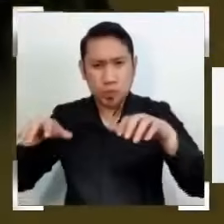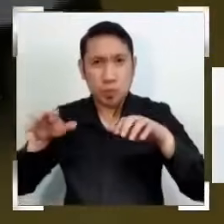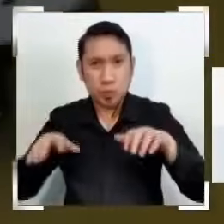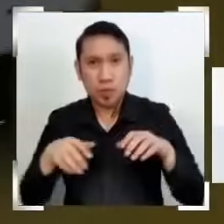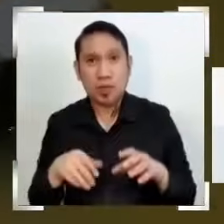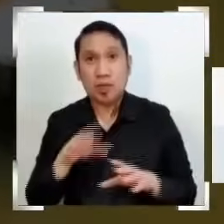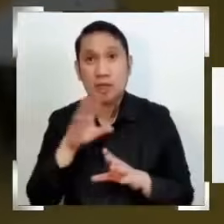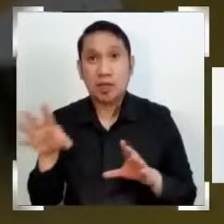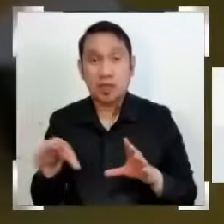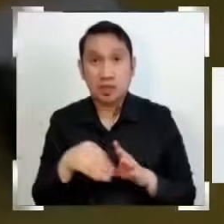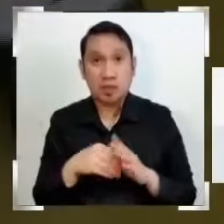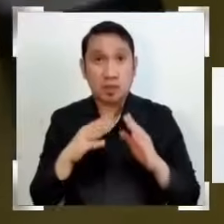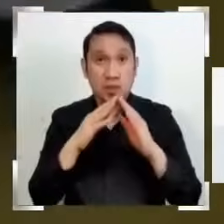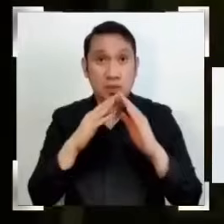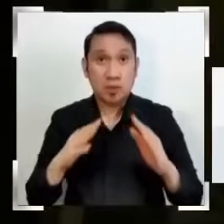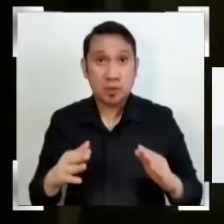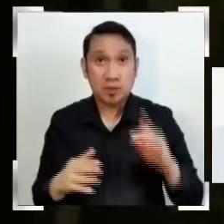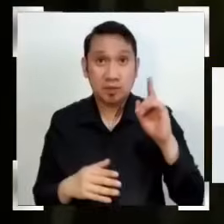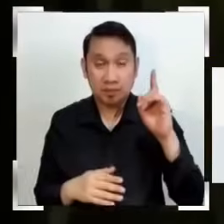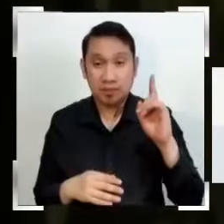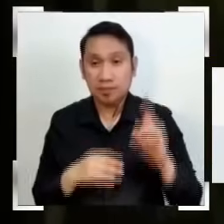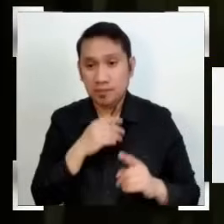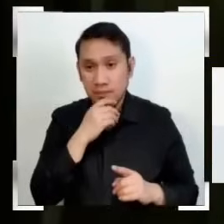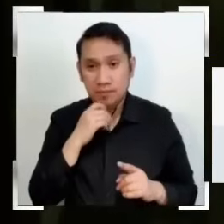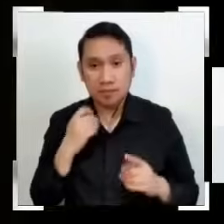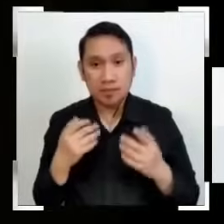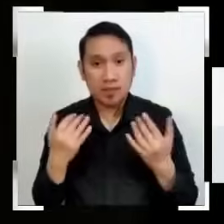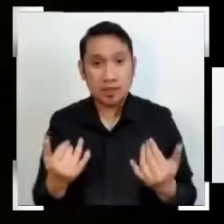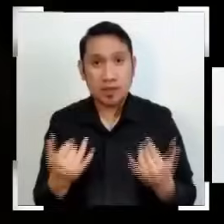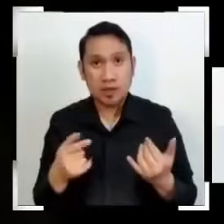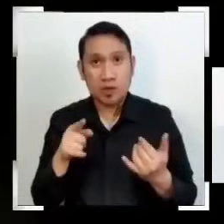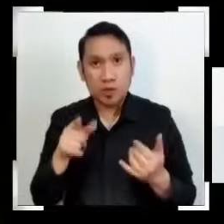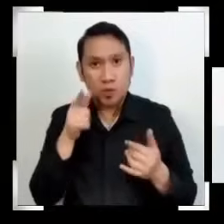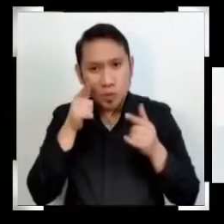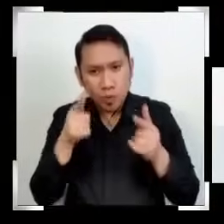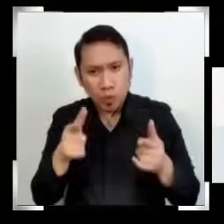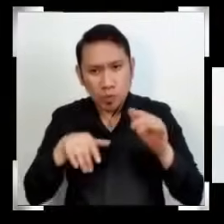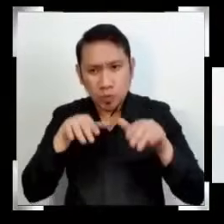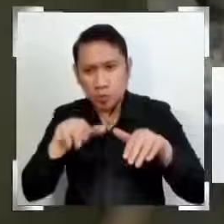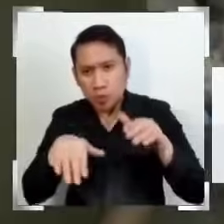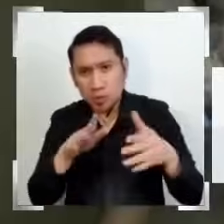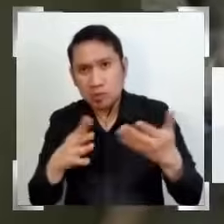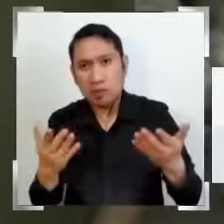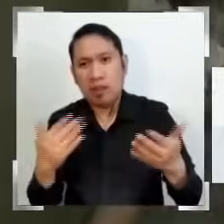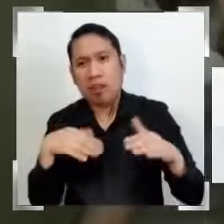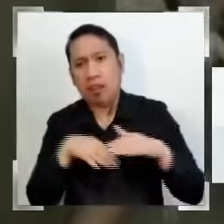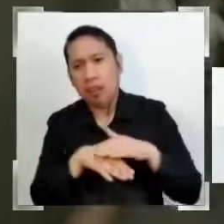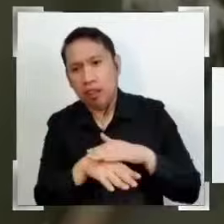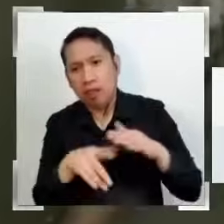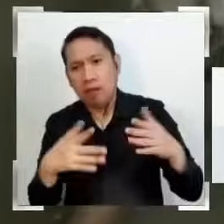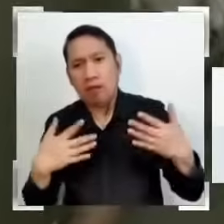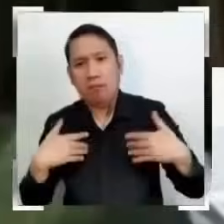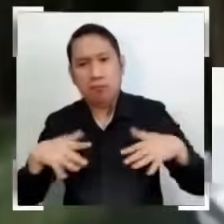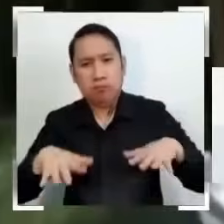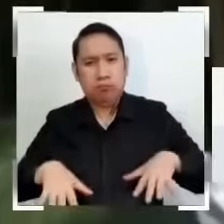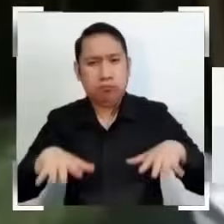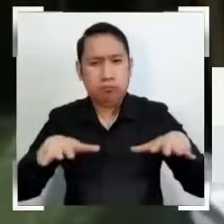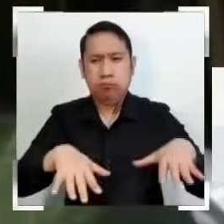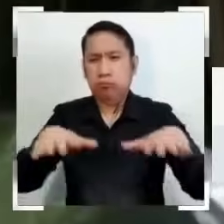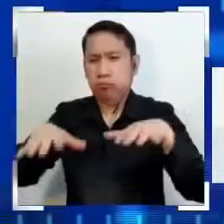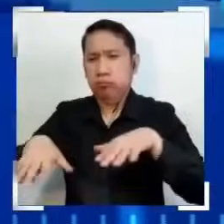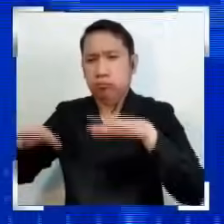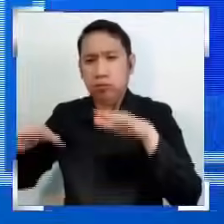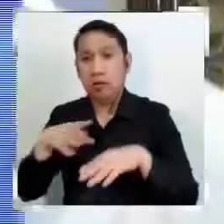ang bahay ni Godofredo Asignar na tila naging swimming pool matapos pasukin ang baha. Pinasok din ng baha ang iba